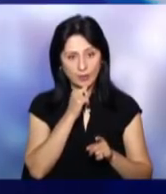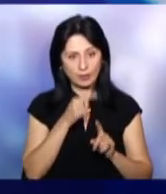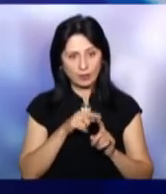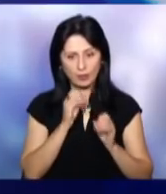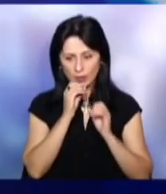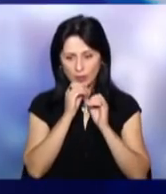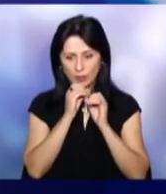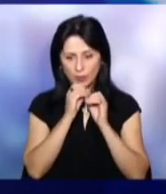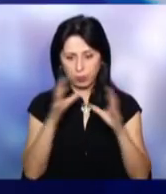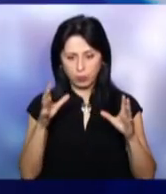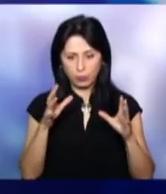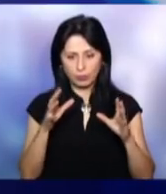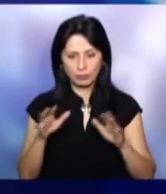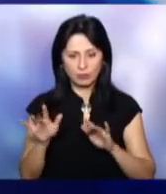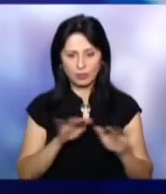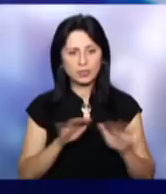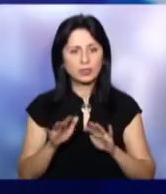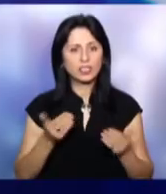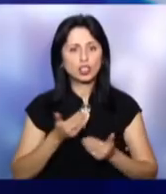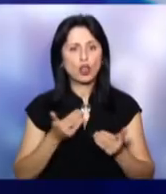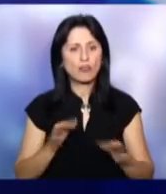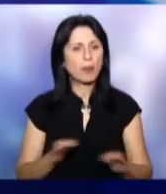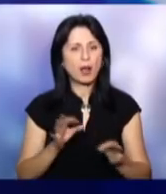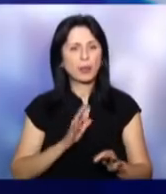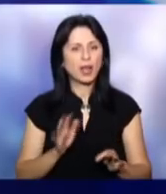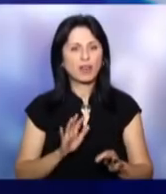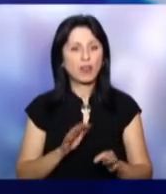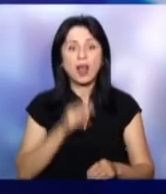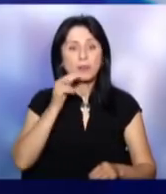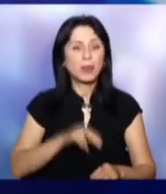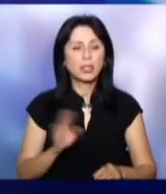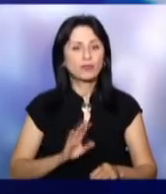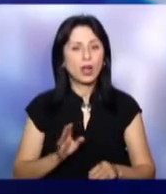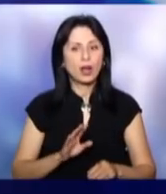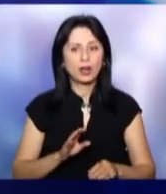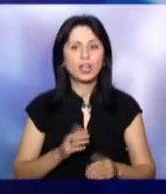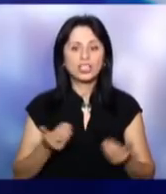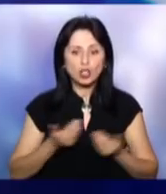განვლილ ცხოვრებასაც, უმოქმედობასაც, არამაინც და მაინც რაიმე ჩადენას, არამედ